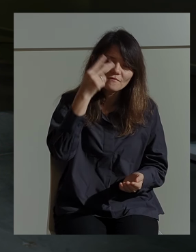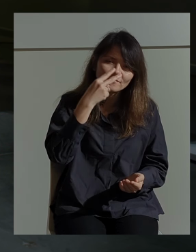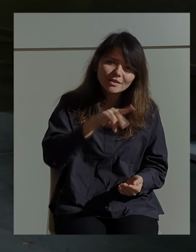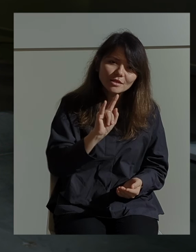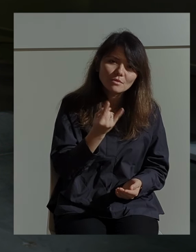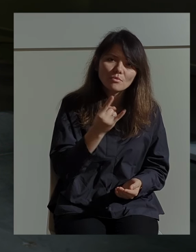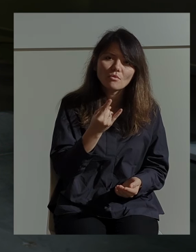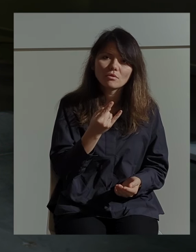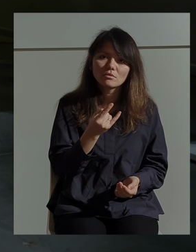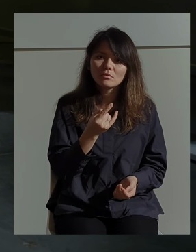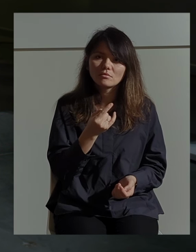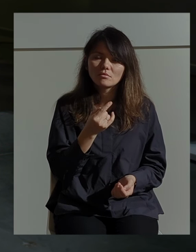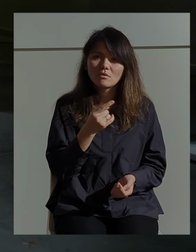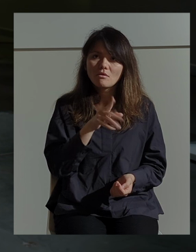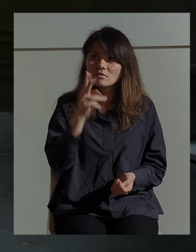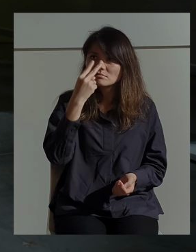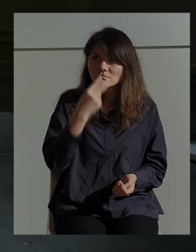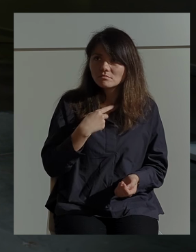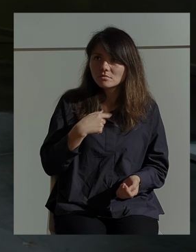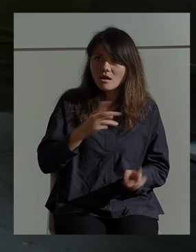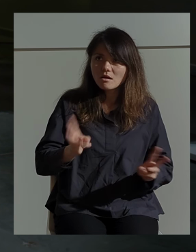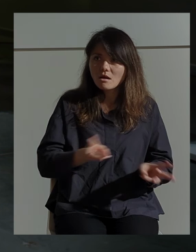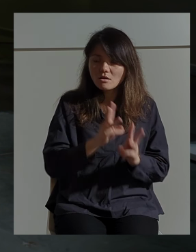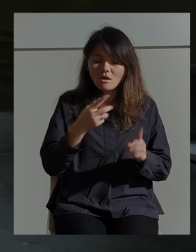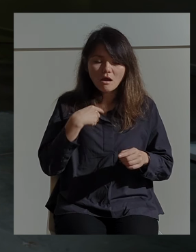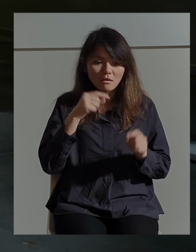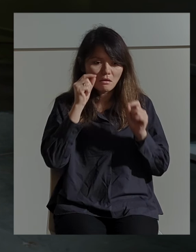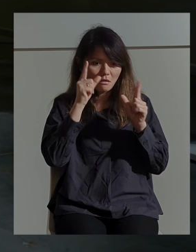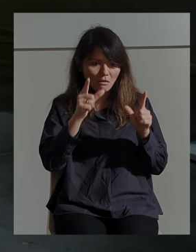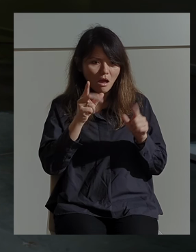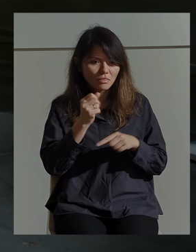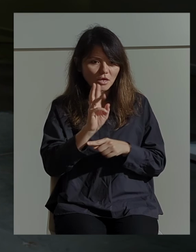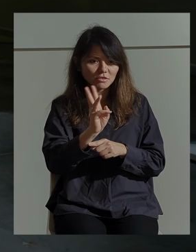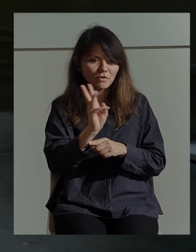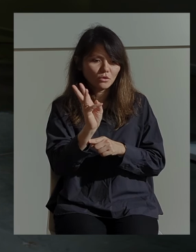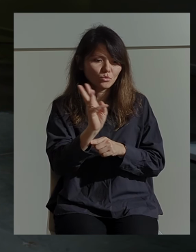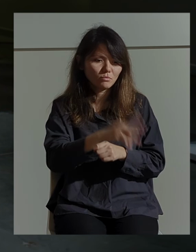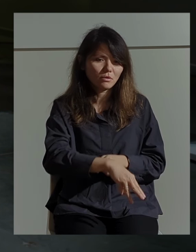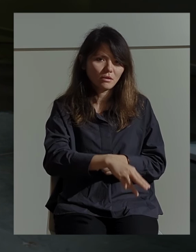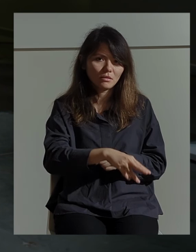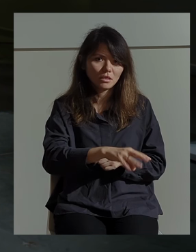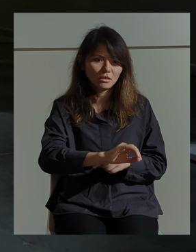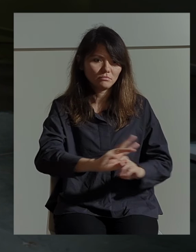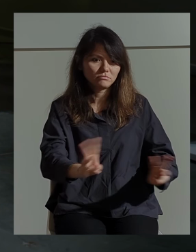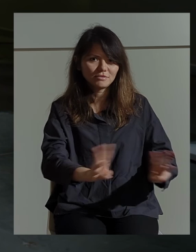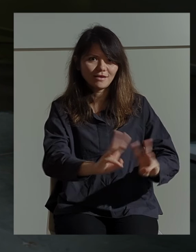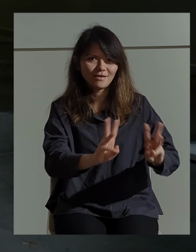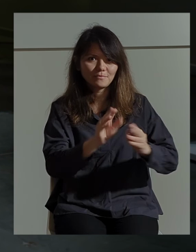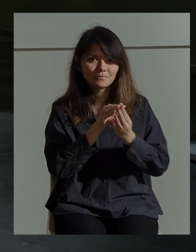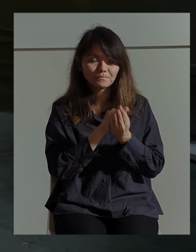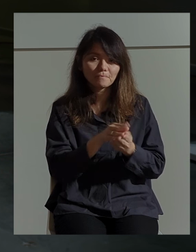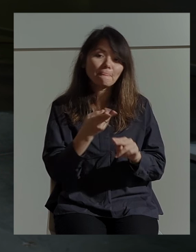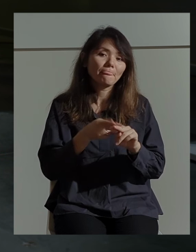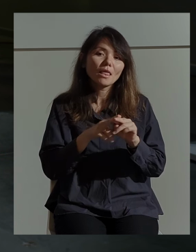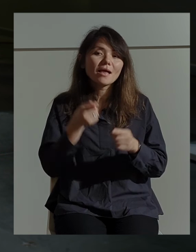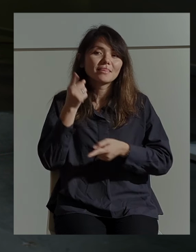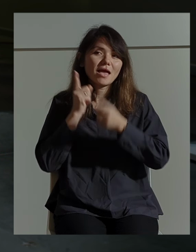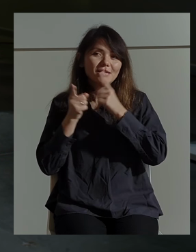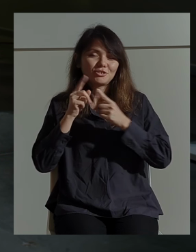говорит Ты что не видишь я горю он просыпается и действительно свечка упала на Саван и Саван загорелся и в классической